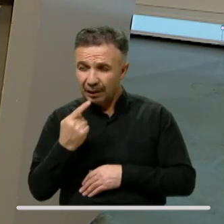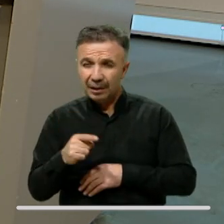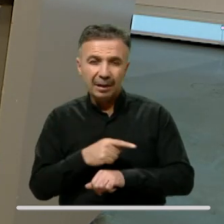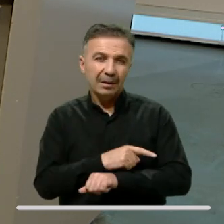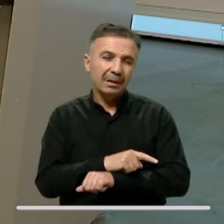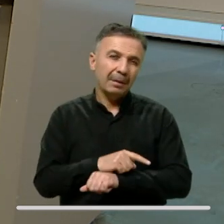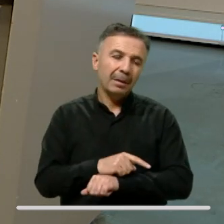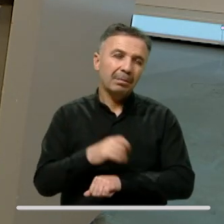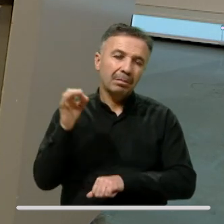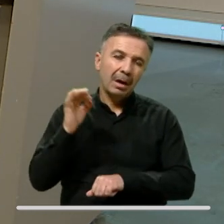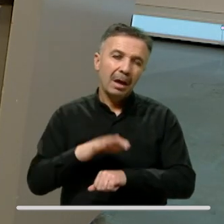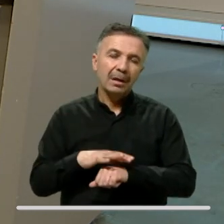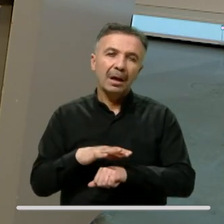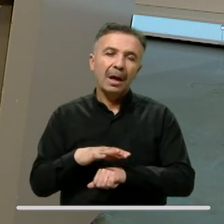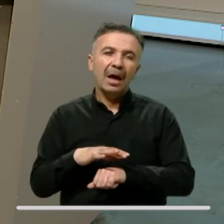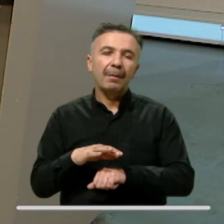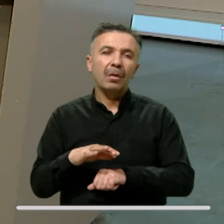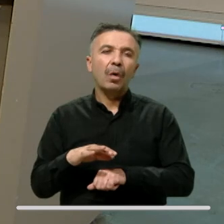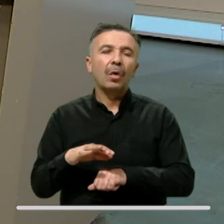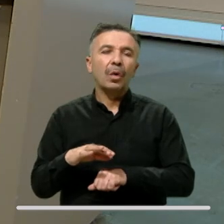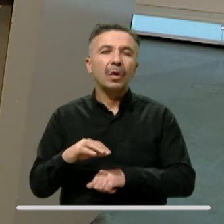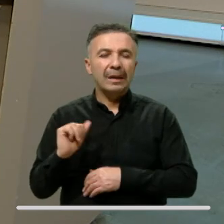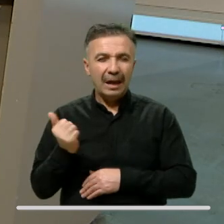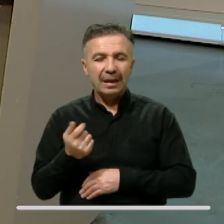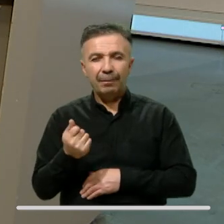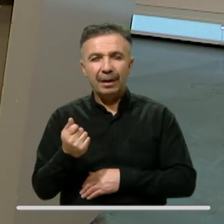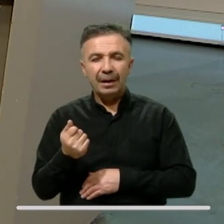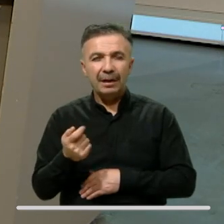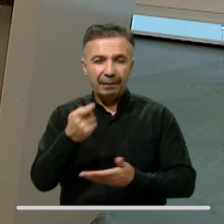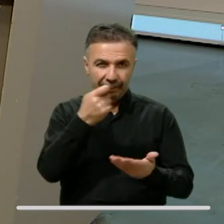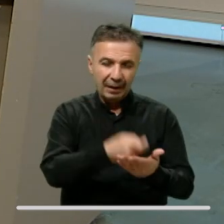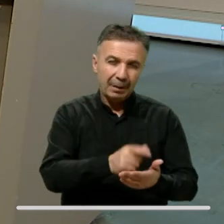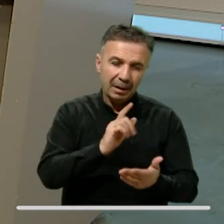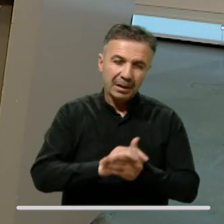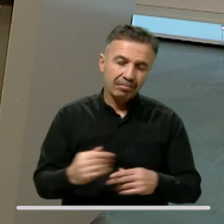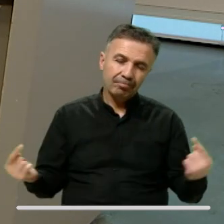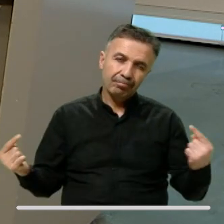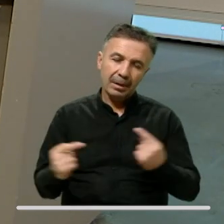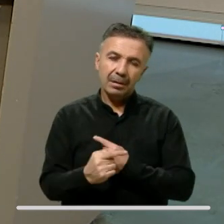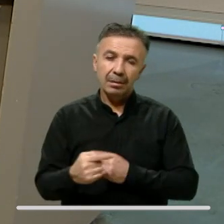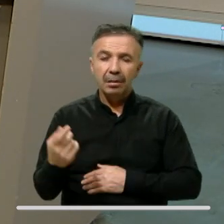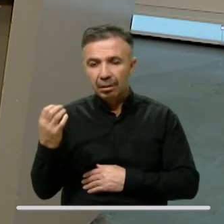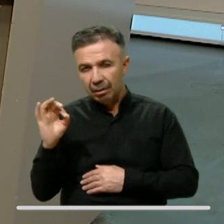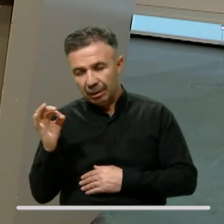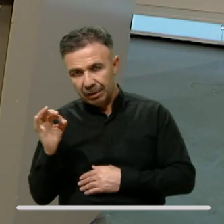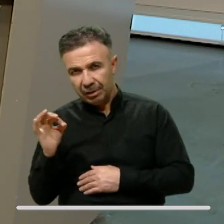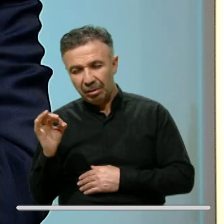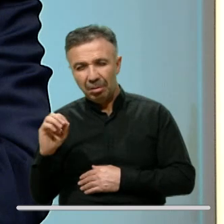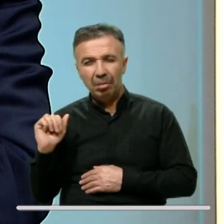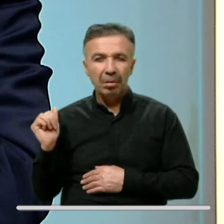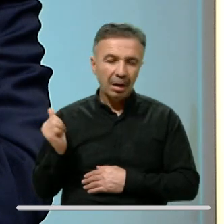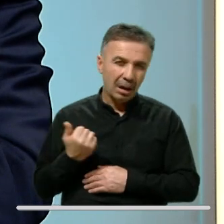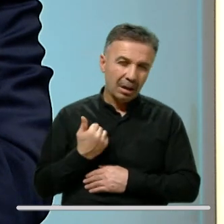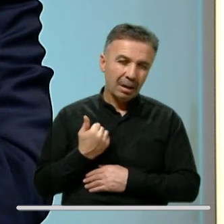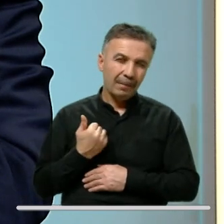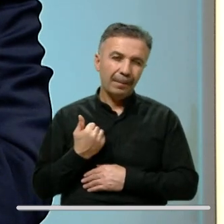zaman anında o değer üzerinden bu parayı o kişiye vermeleri gerekir. Aksi takdirde altının değerinde